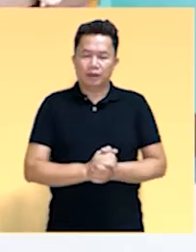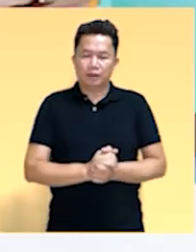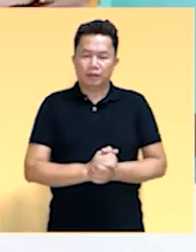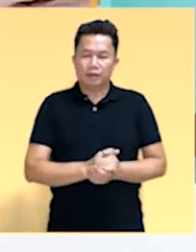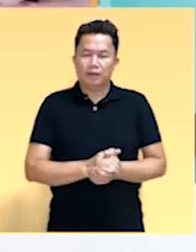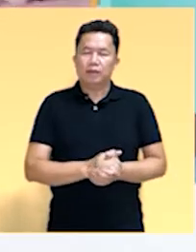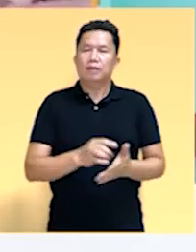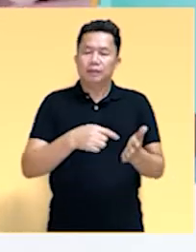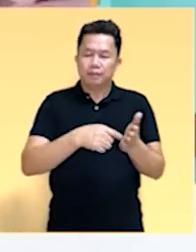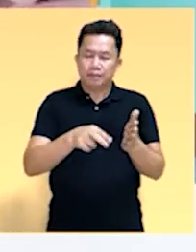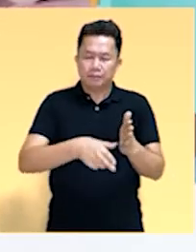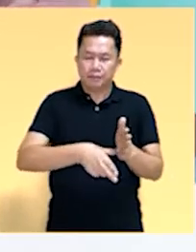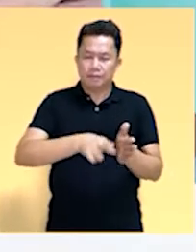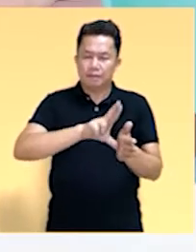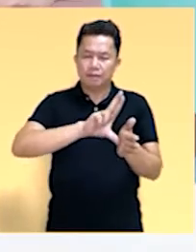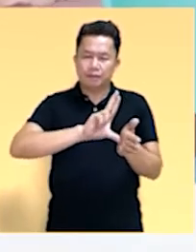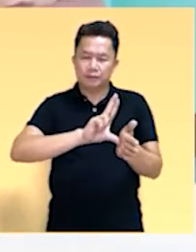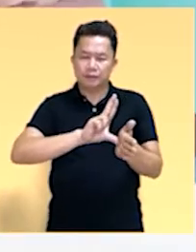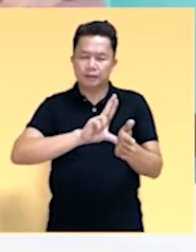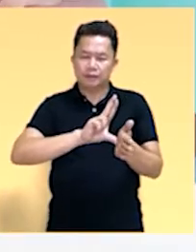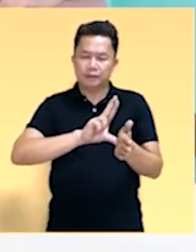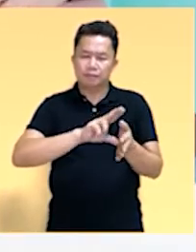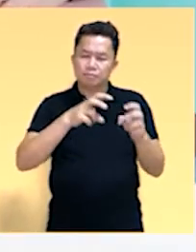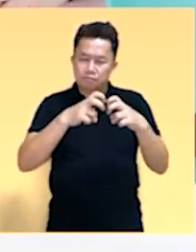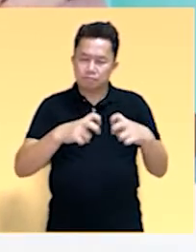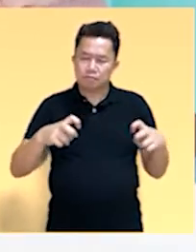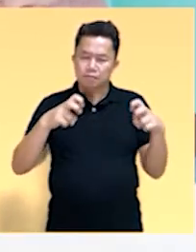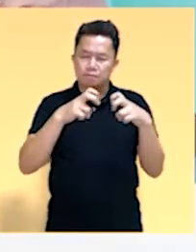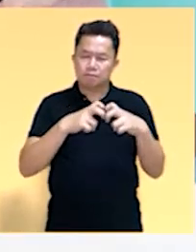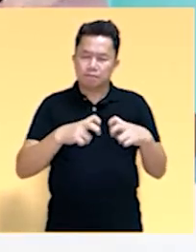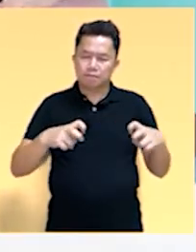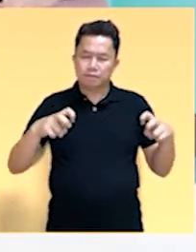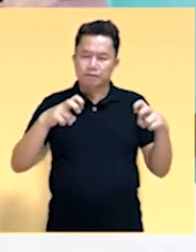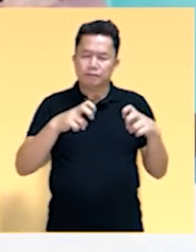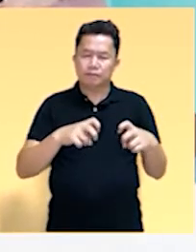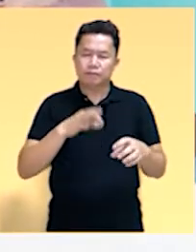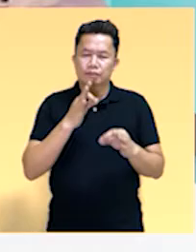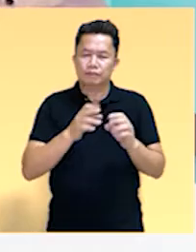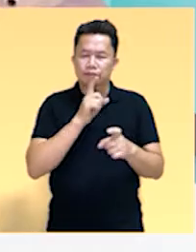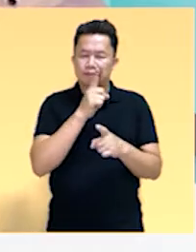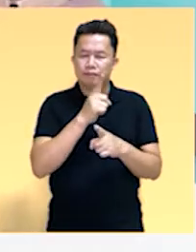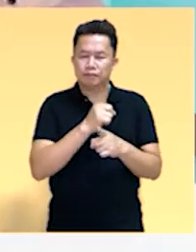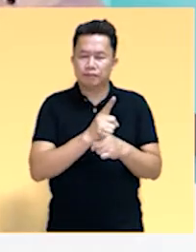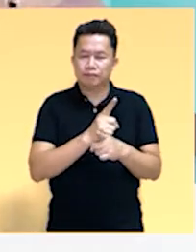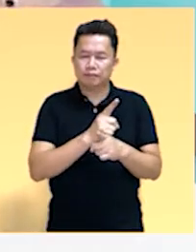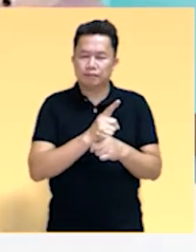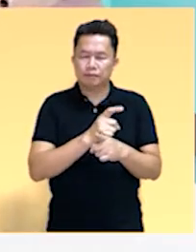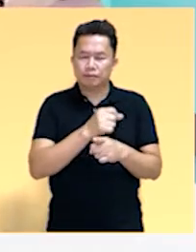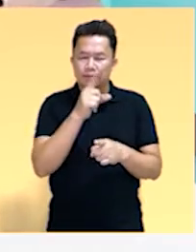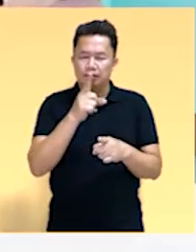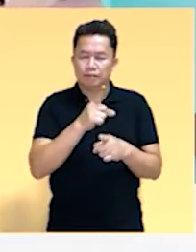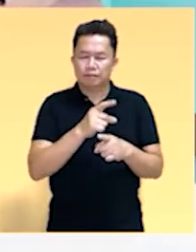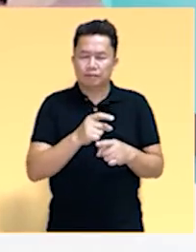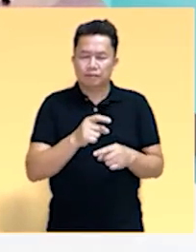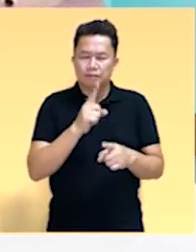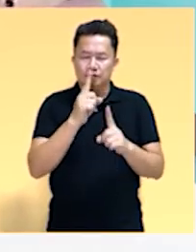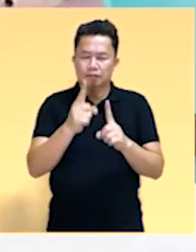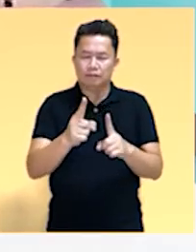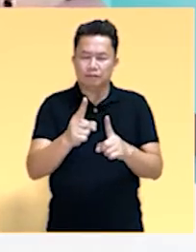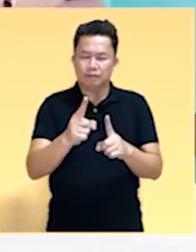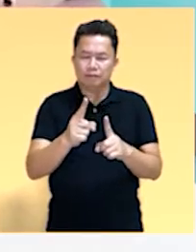Sa check or look back, susuriin natin kung tama ba ang ating nakuhang sagot